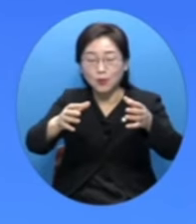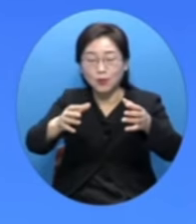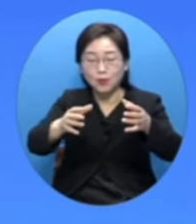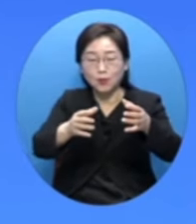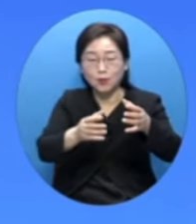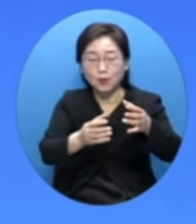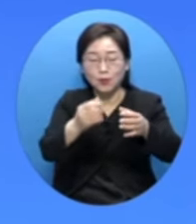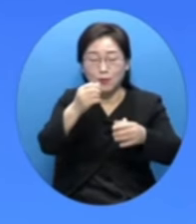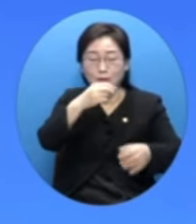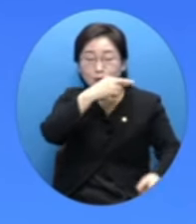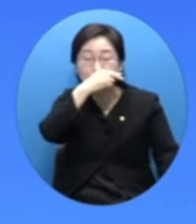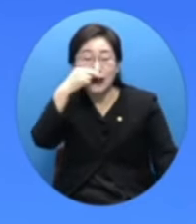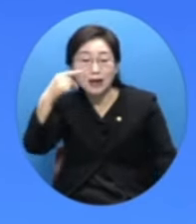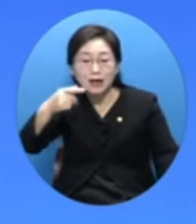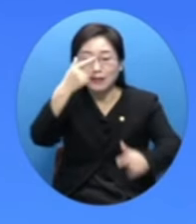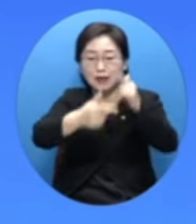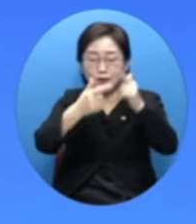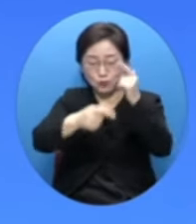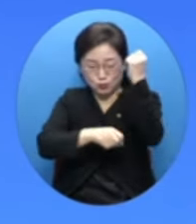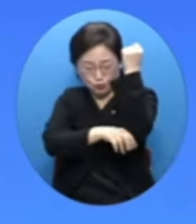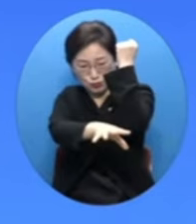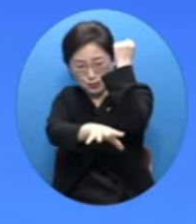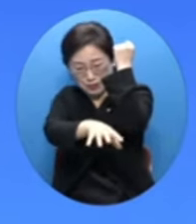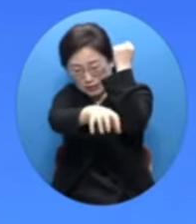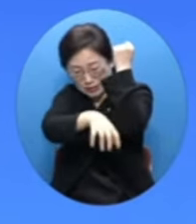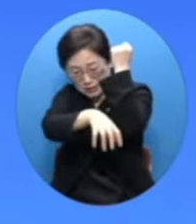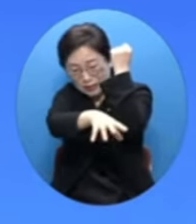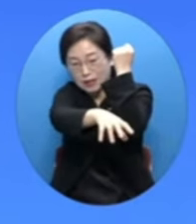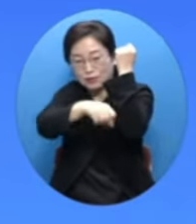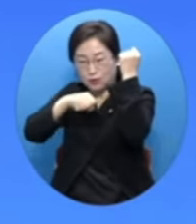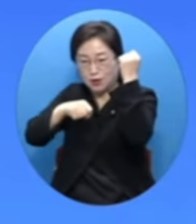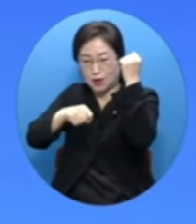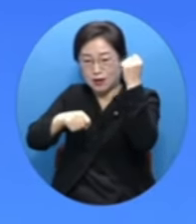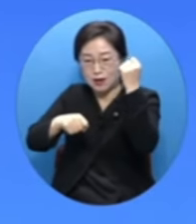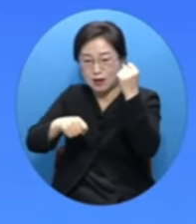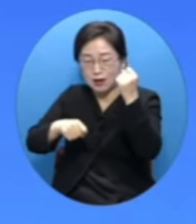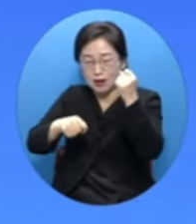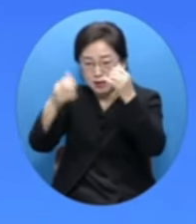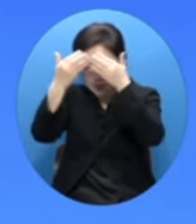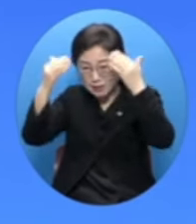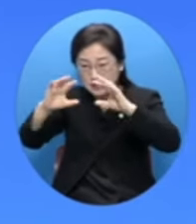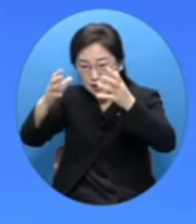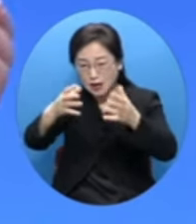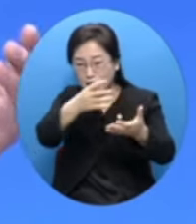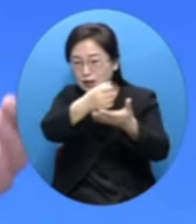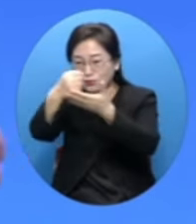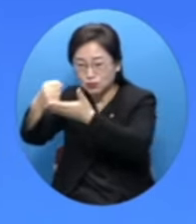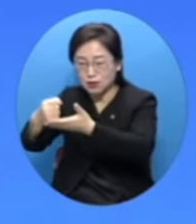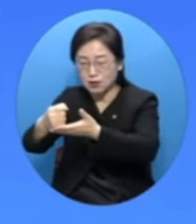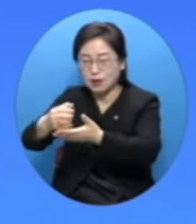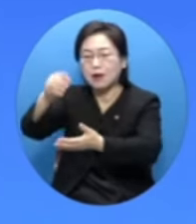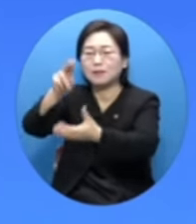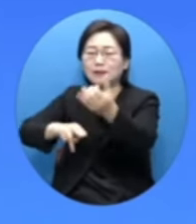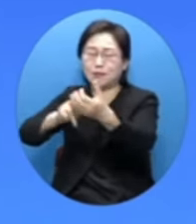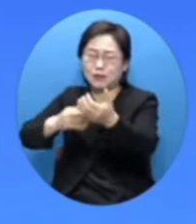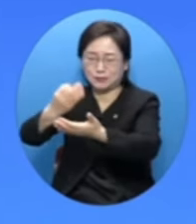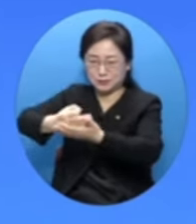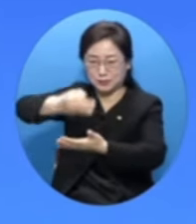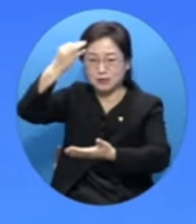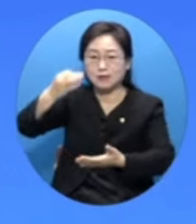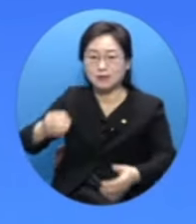향나무 뿌리에서 채취하는 것으로서 페르시아에서 아주 값싸게 거래가 됐던 그런 향유입니다. 이